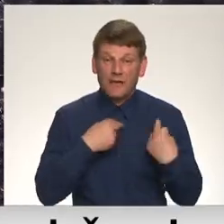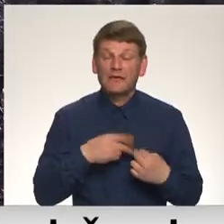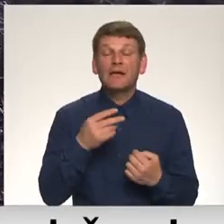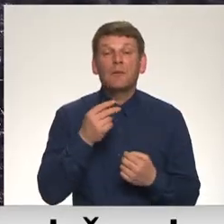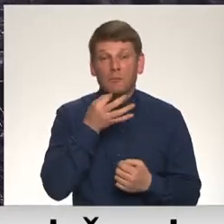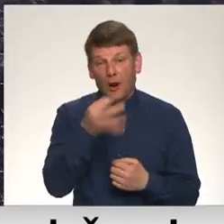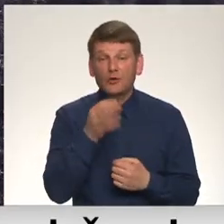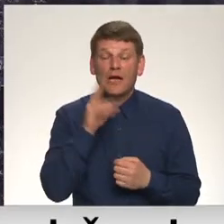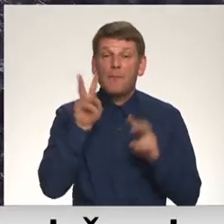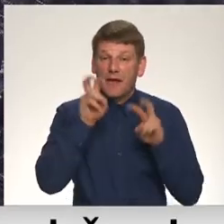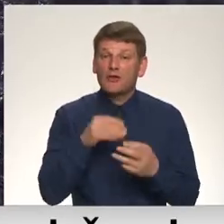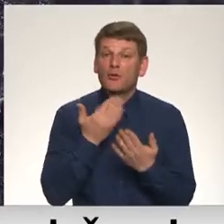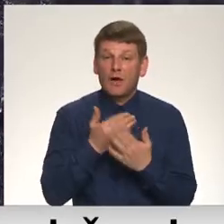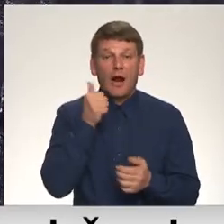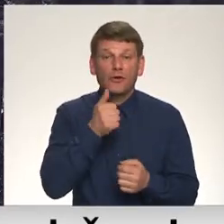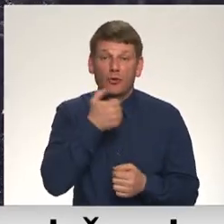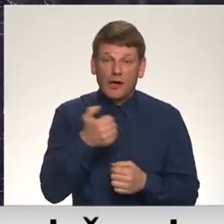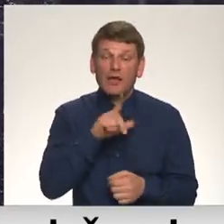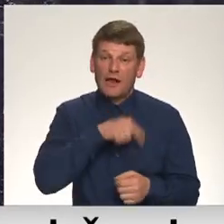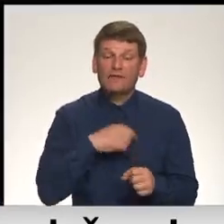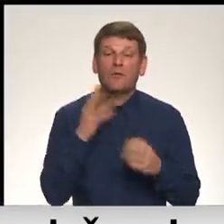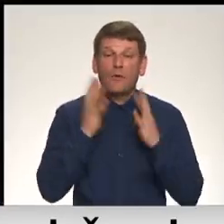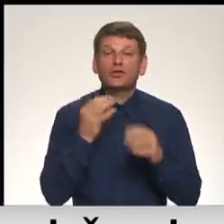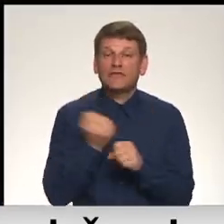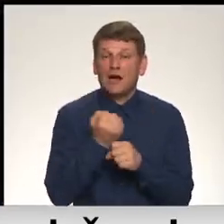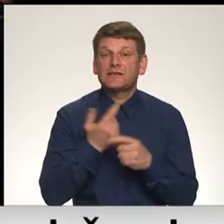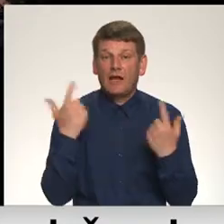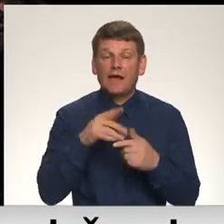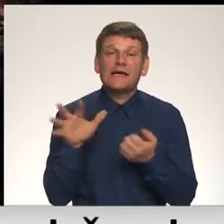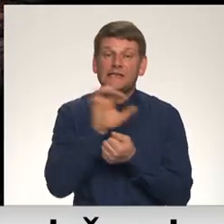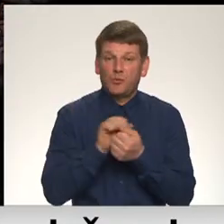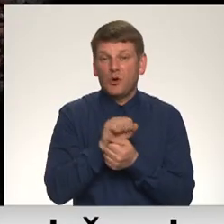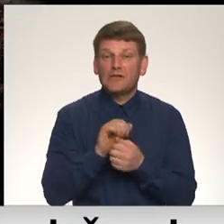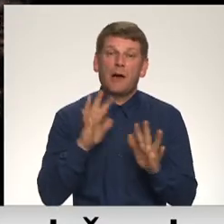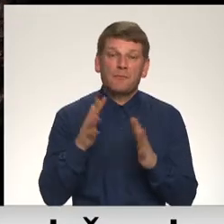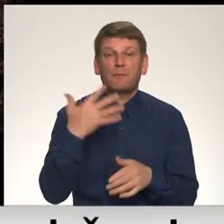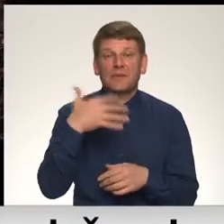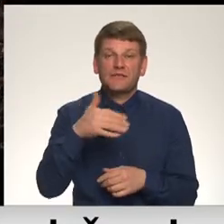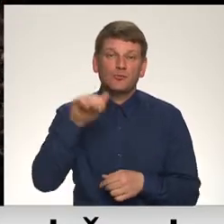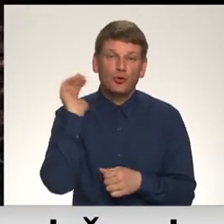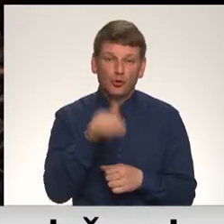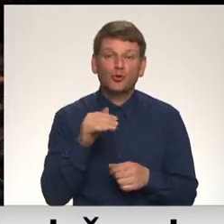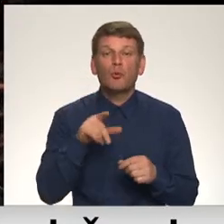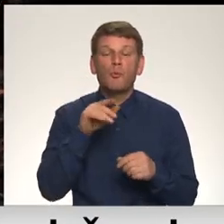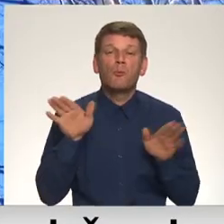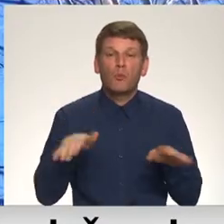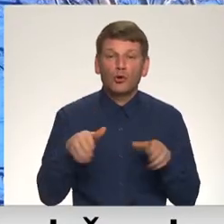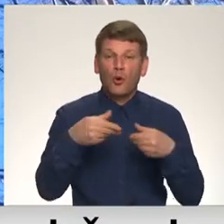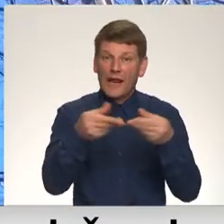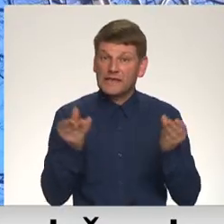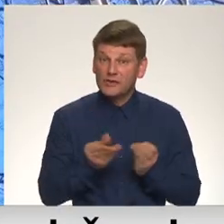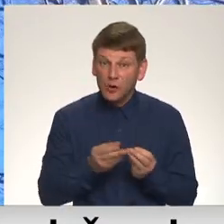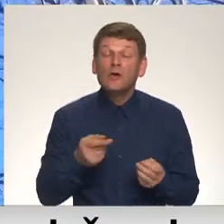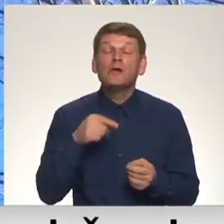ka pētījumi rāda, katru gadu Latvijā mežstrādes laikā tiek izpostīti aptuveni 50 tūkstoši putnu ligzdu.